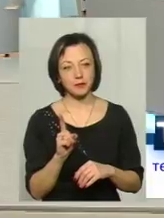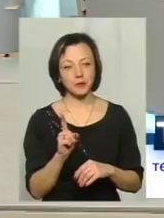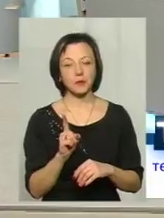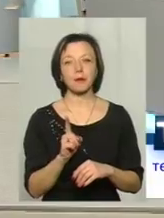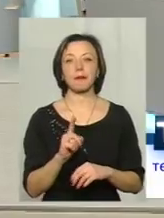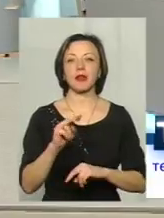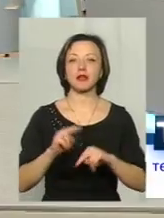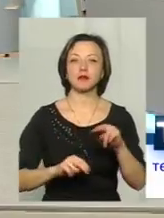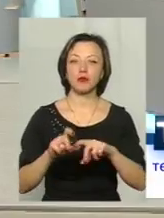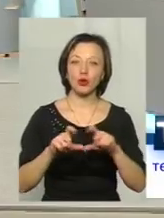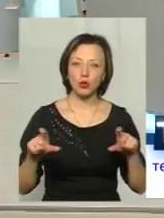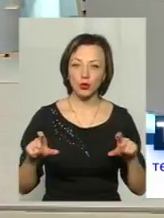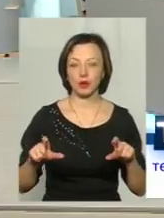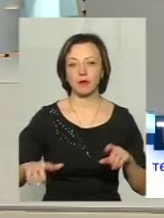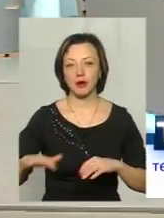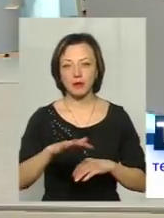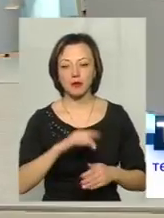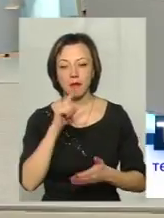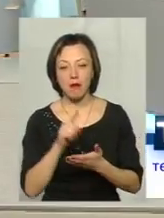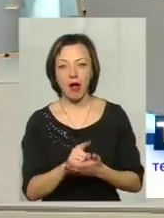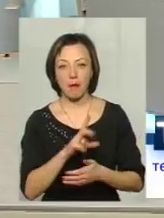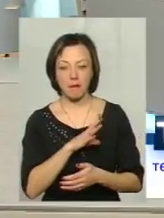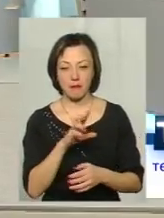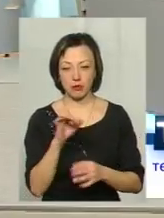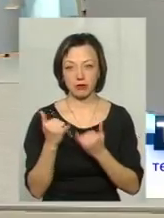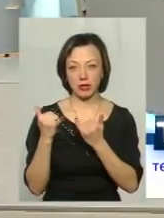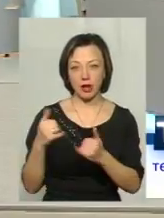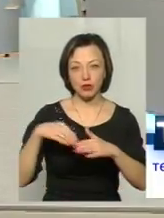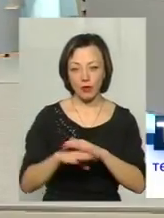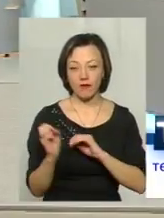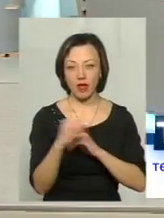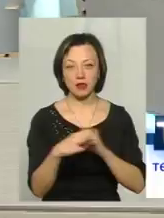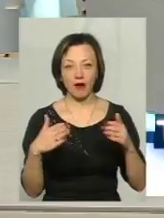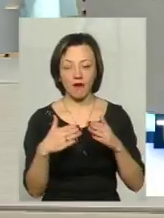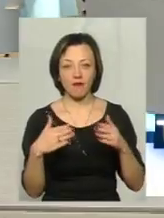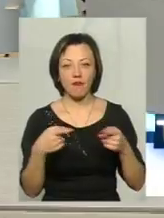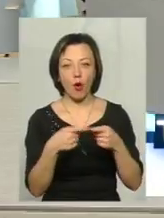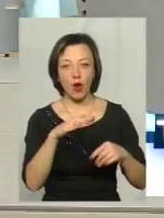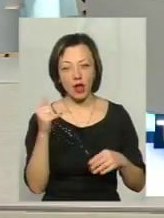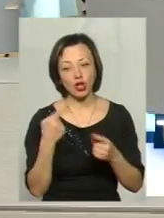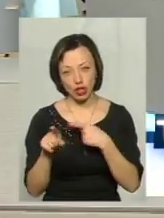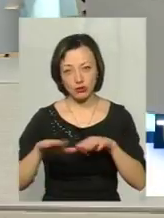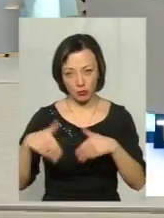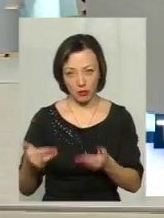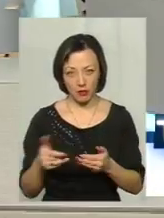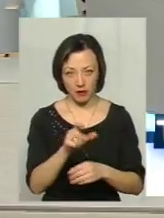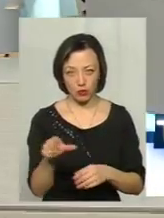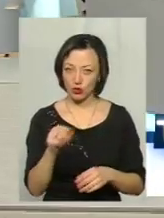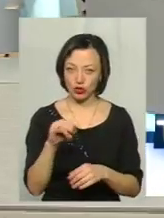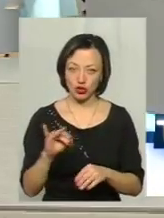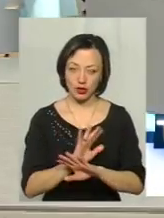та споруда там, чи те приміщення, яке мало би бути сховищем, віддається в оренду. Альтернативу мають запропонувати мешканцям чи